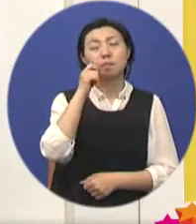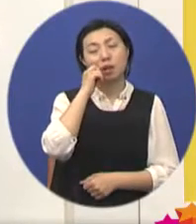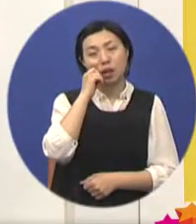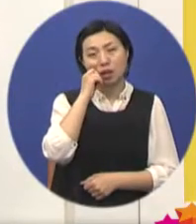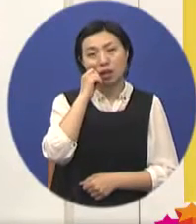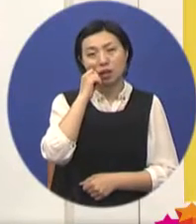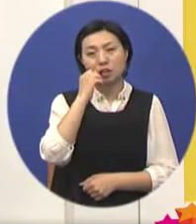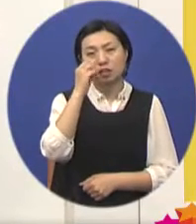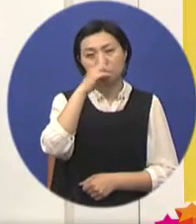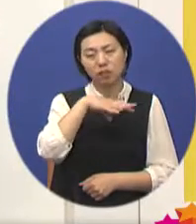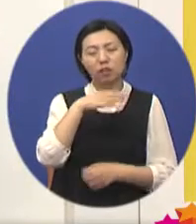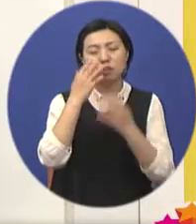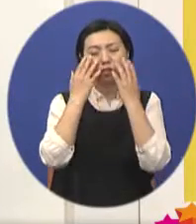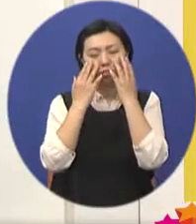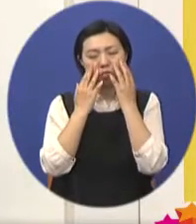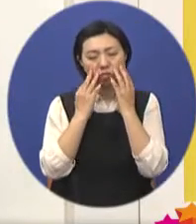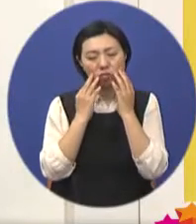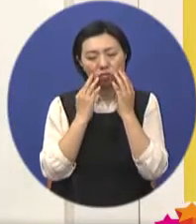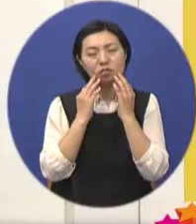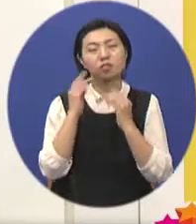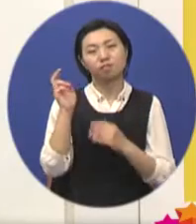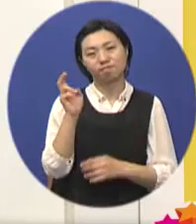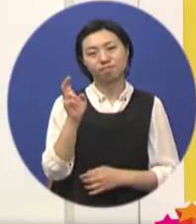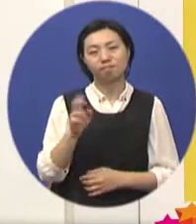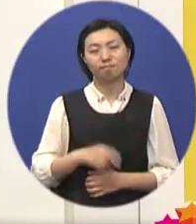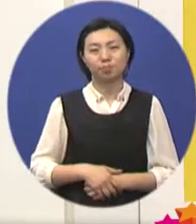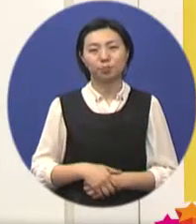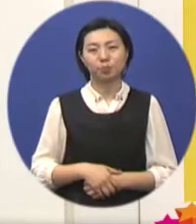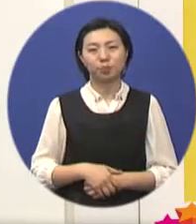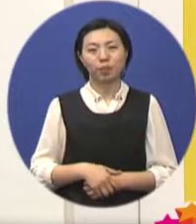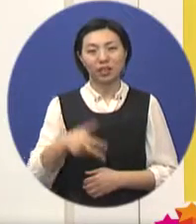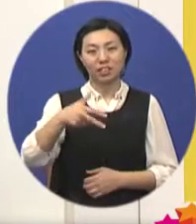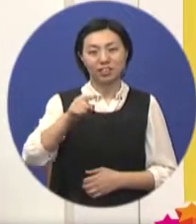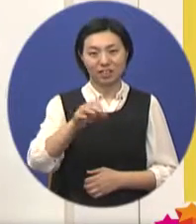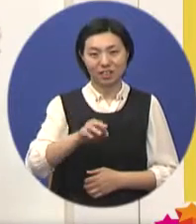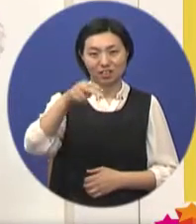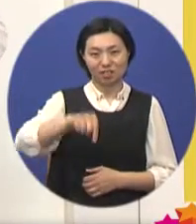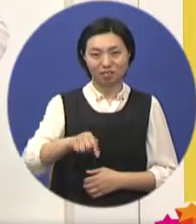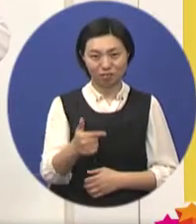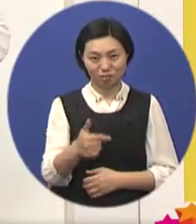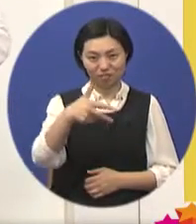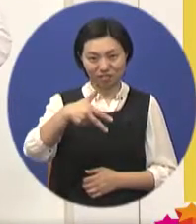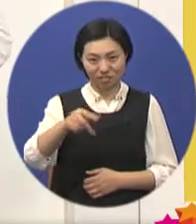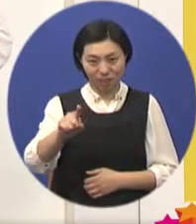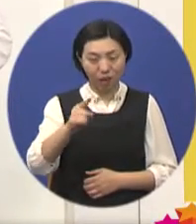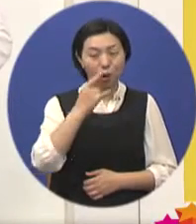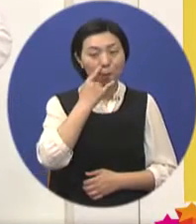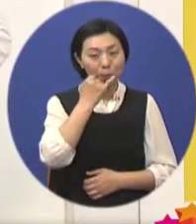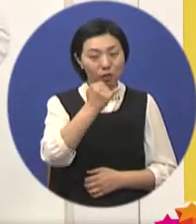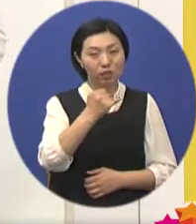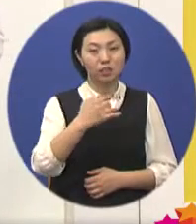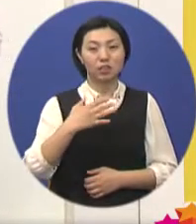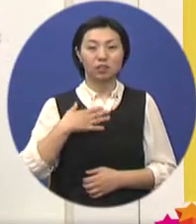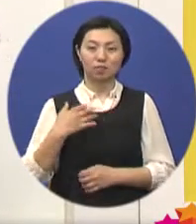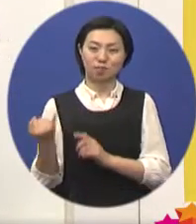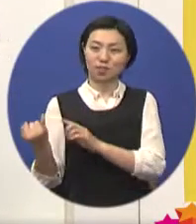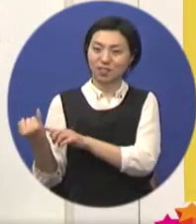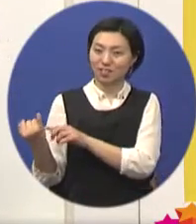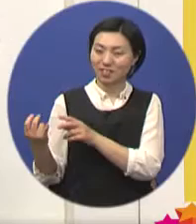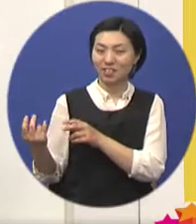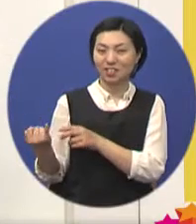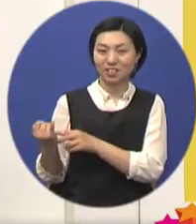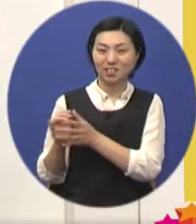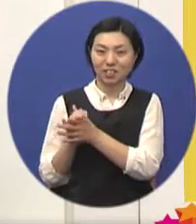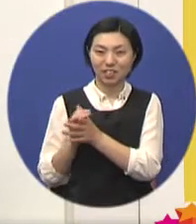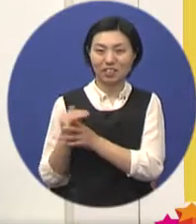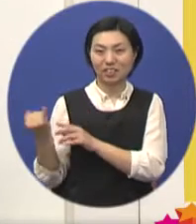들으면 네. 눈물을 흘리셨나 봐요. 자 그럼 그래요 장순자 어머니 네. 이렇게 저희 짝꿍 트로트 천사에게